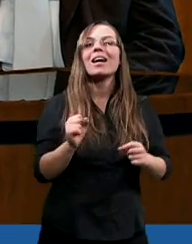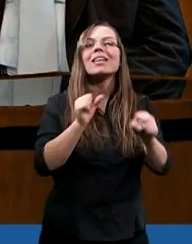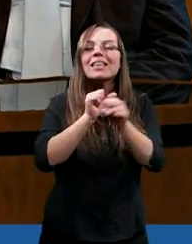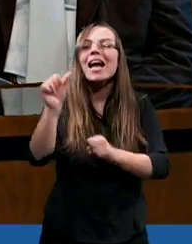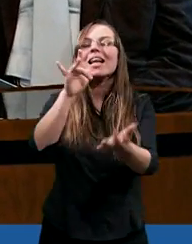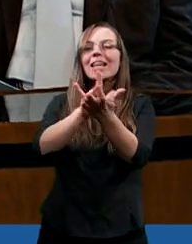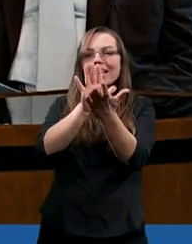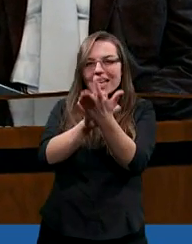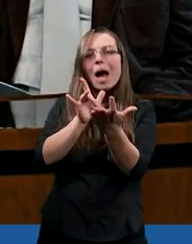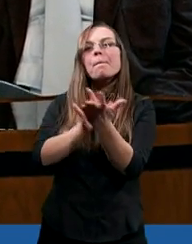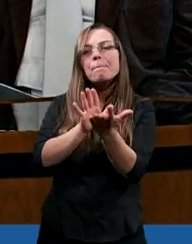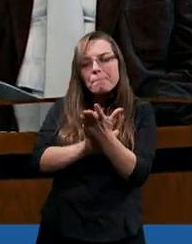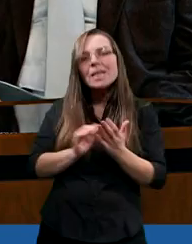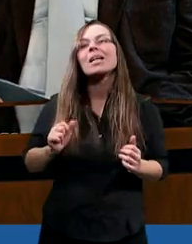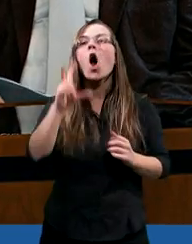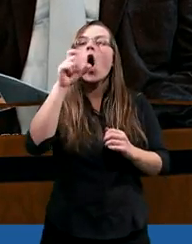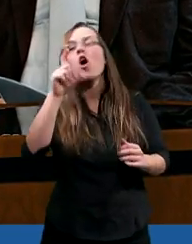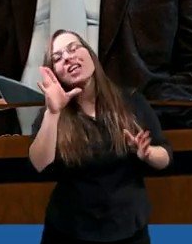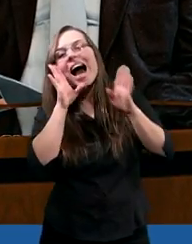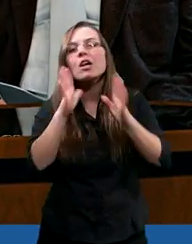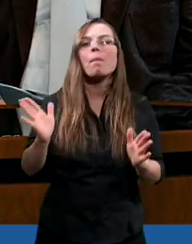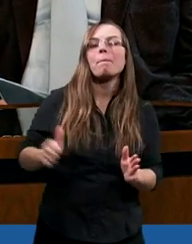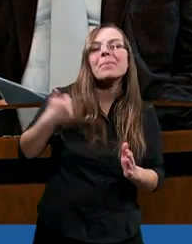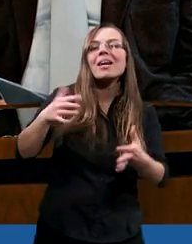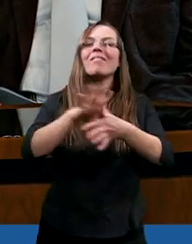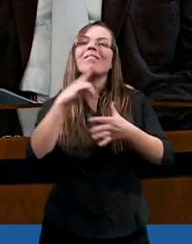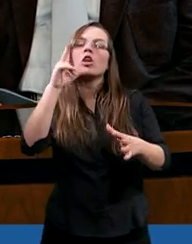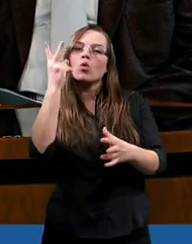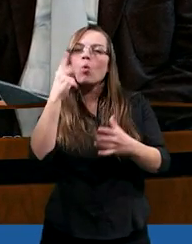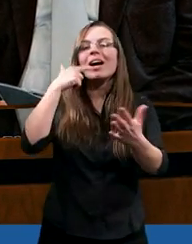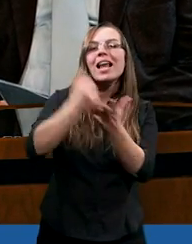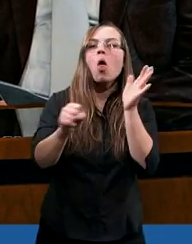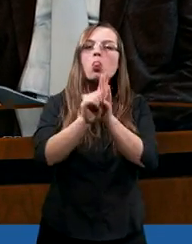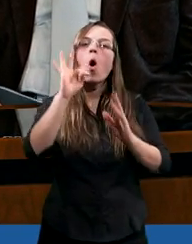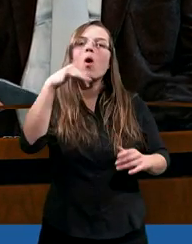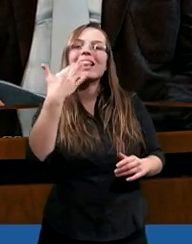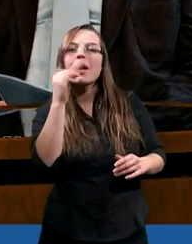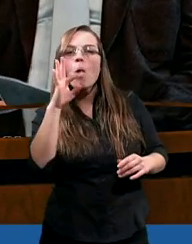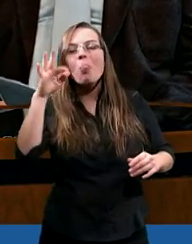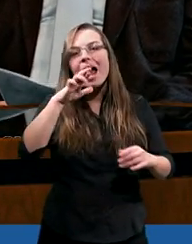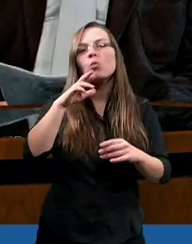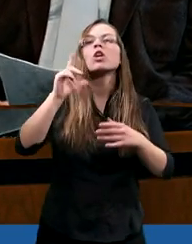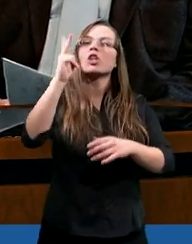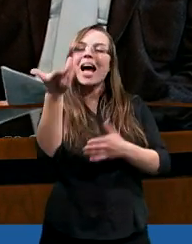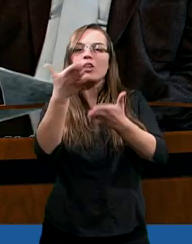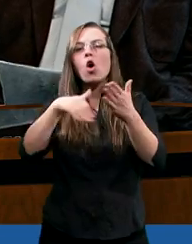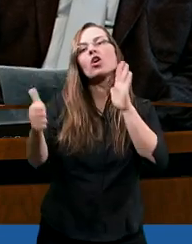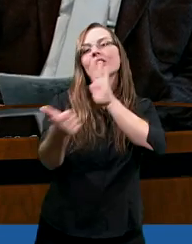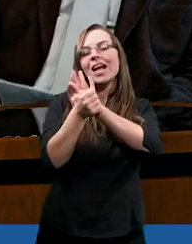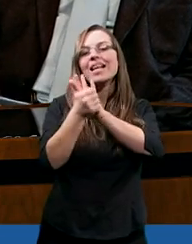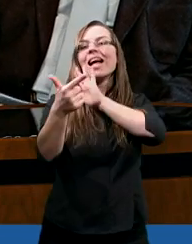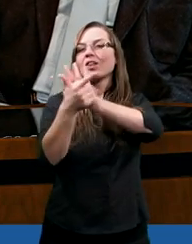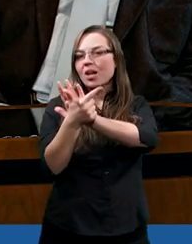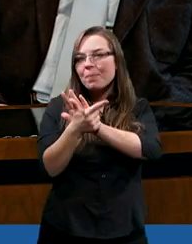zapisane? Chociażby w drugim liście do Tymoteusza, trzeci rozdział, szesnasty